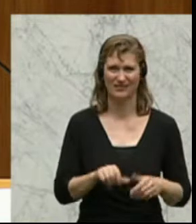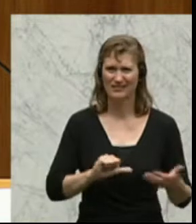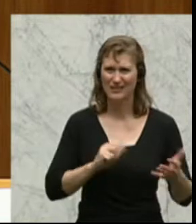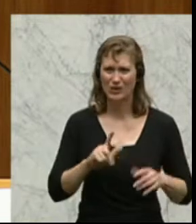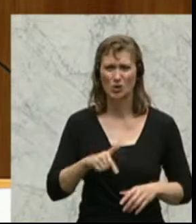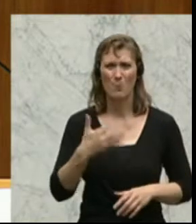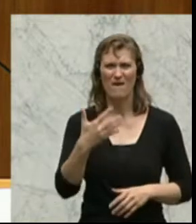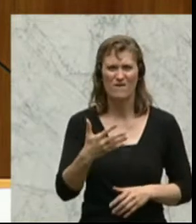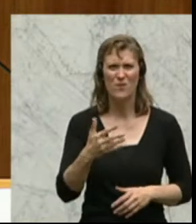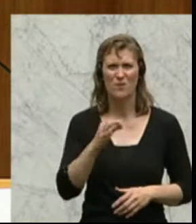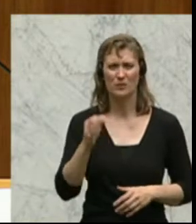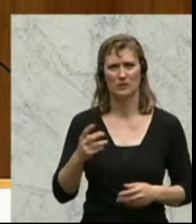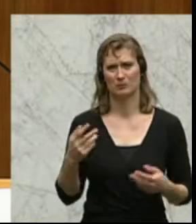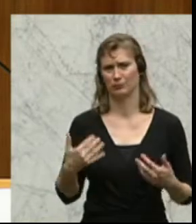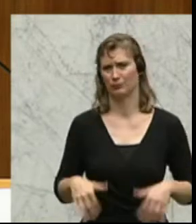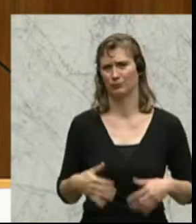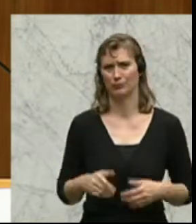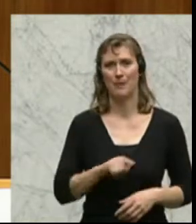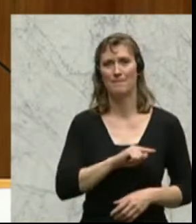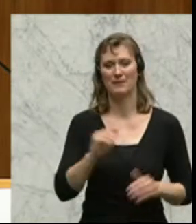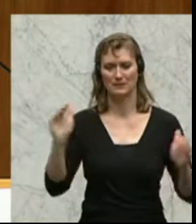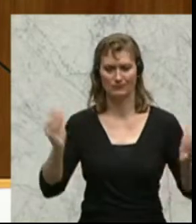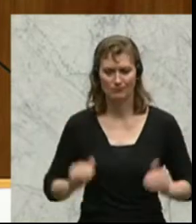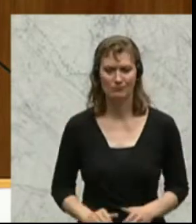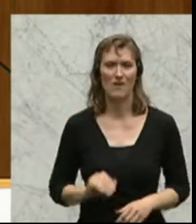36,5% auf 25%.